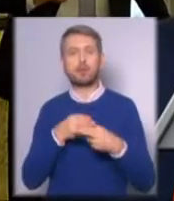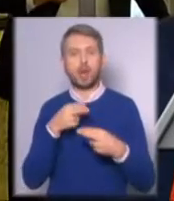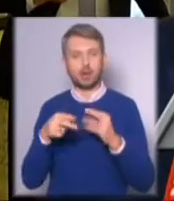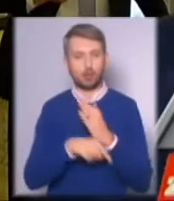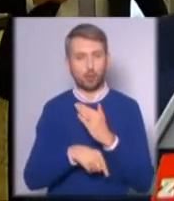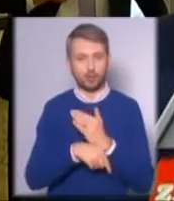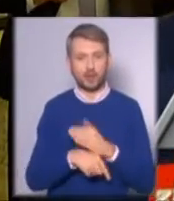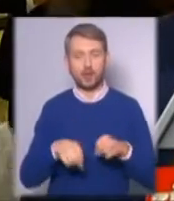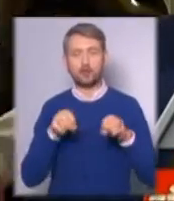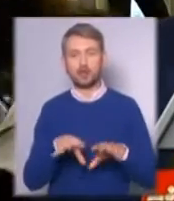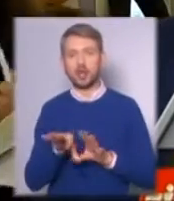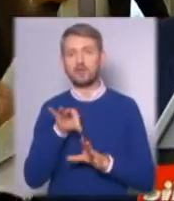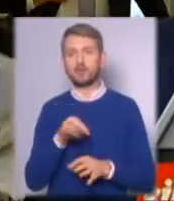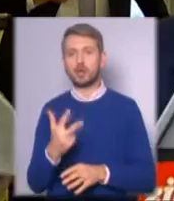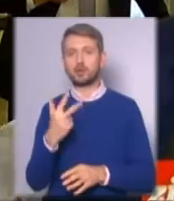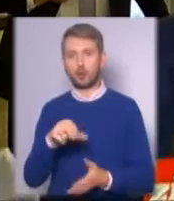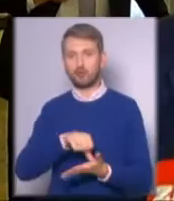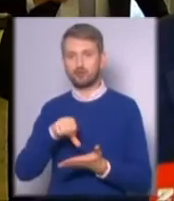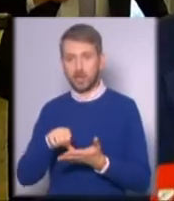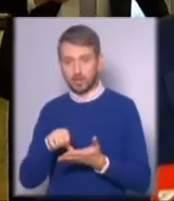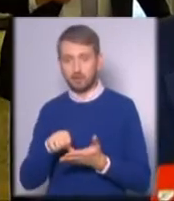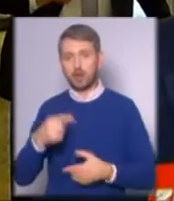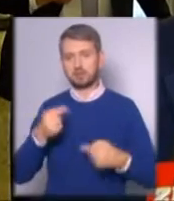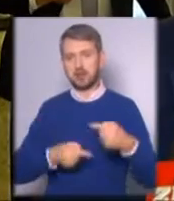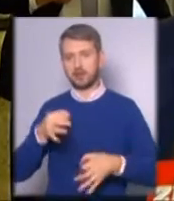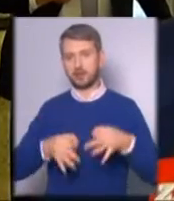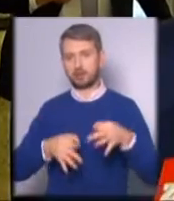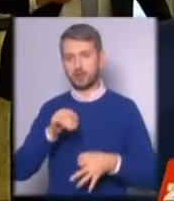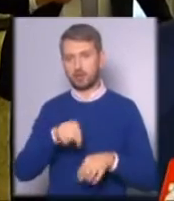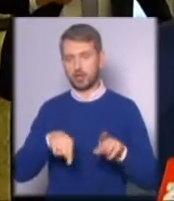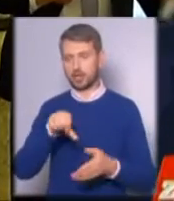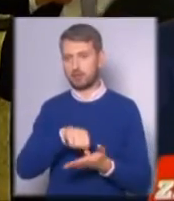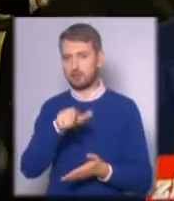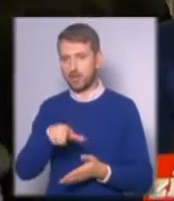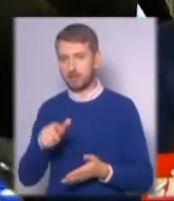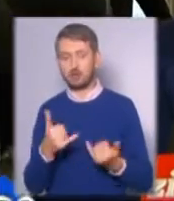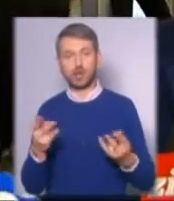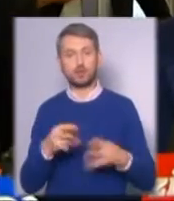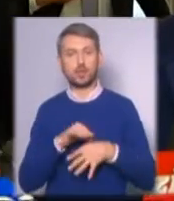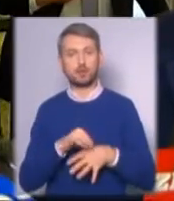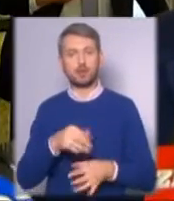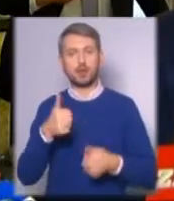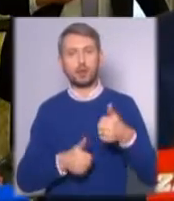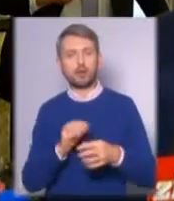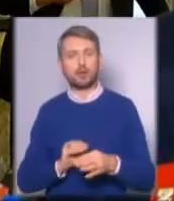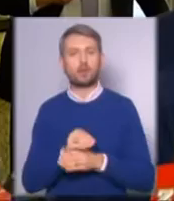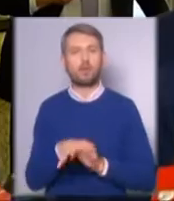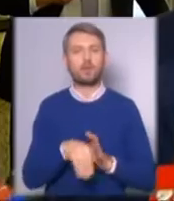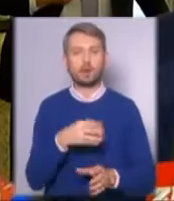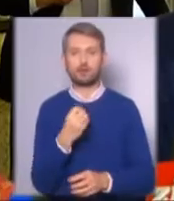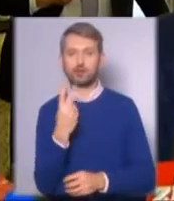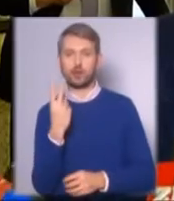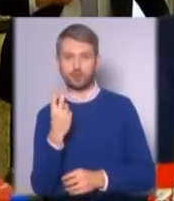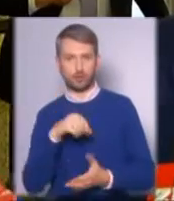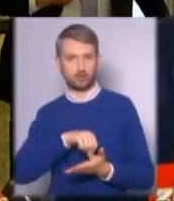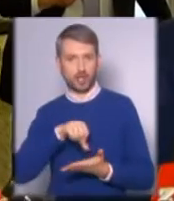о выборе 3 членов НЗК оспаривается сейчас в суде по некоторым членам. Сейчас нужно провести конкурс до выбором еще 2 членов НЗК.